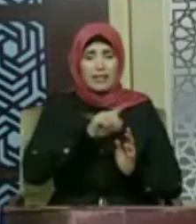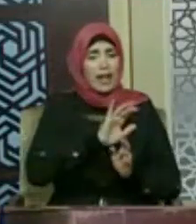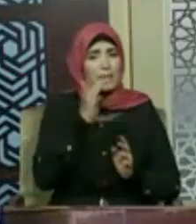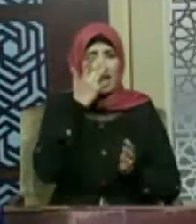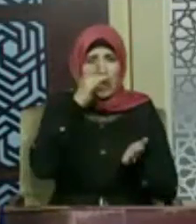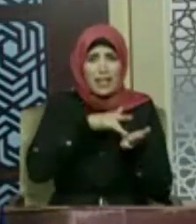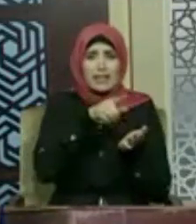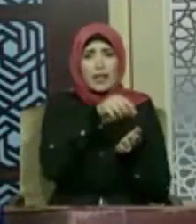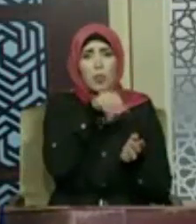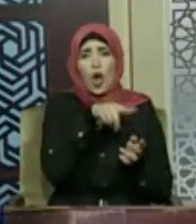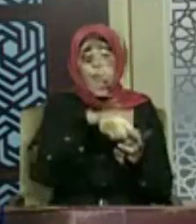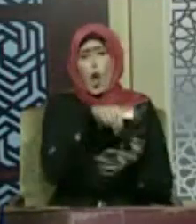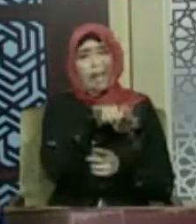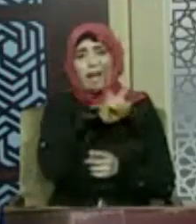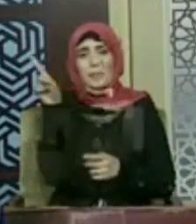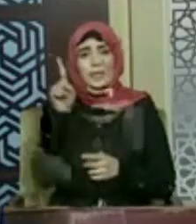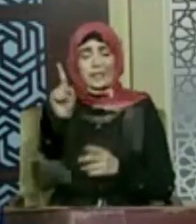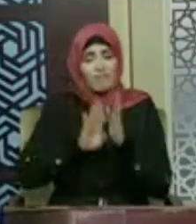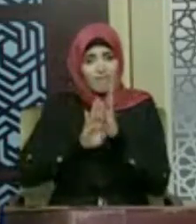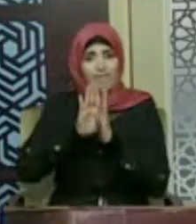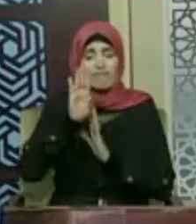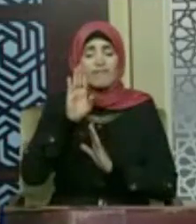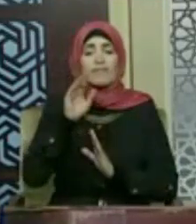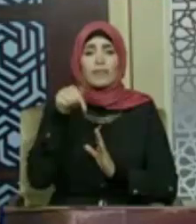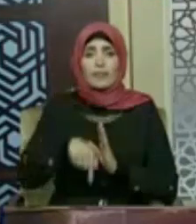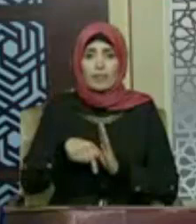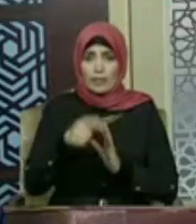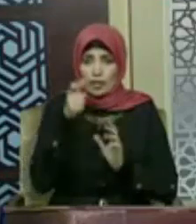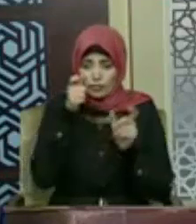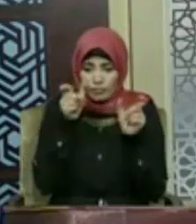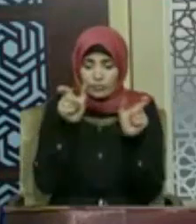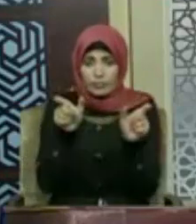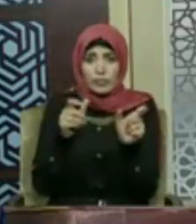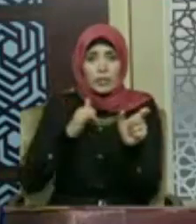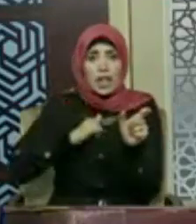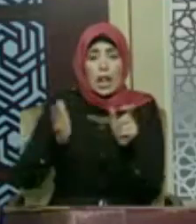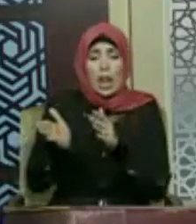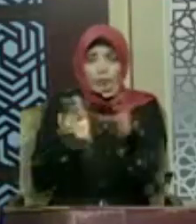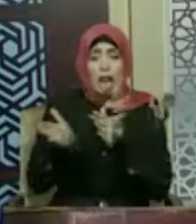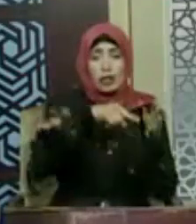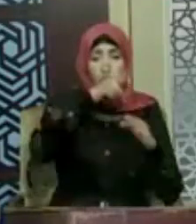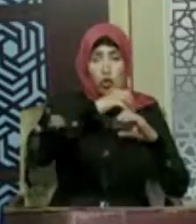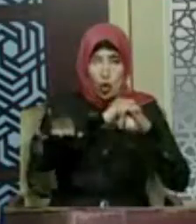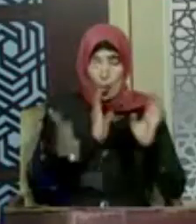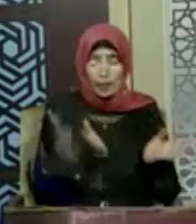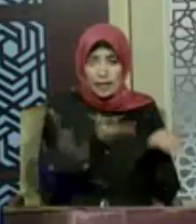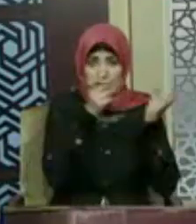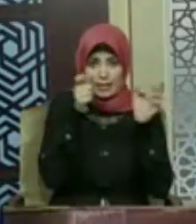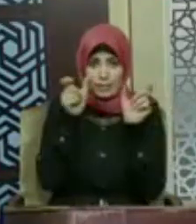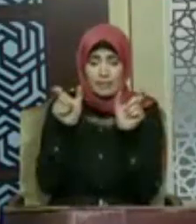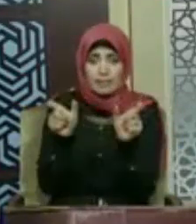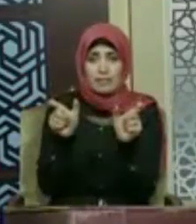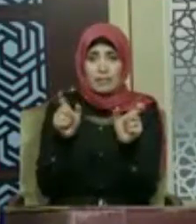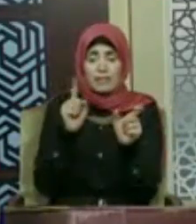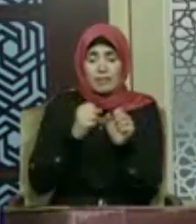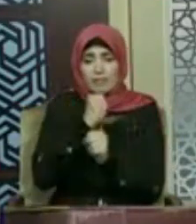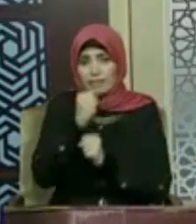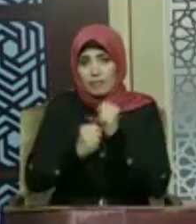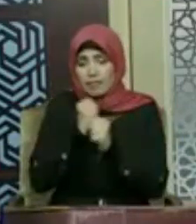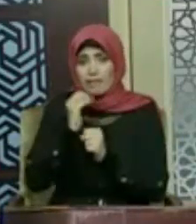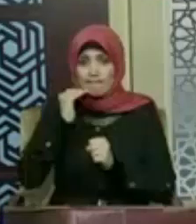مرابطين في أرض الرباط إلى يوم الدين، يزبون عن